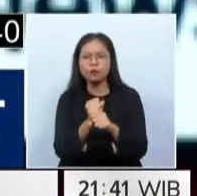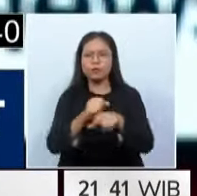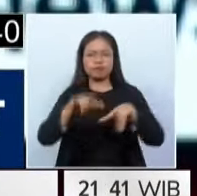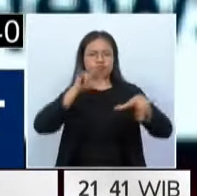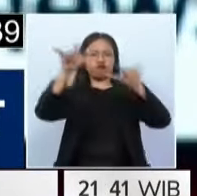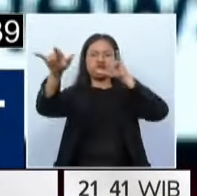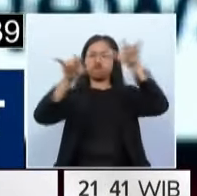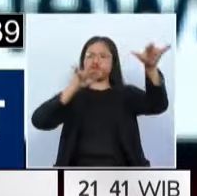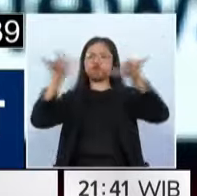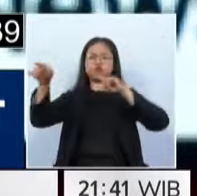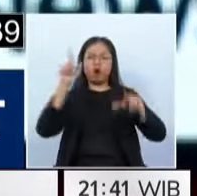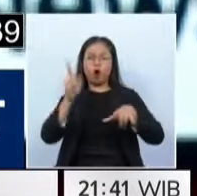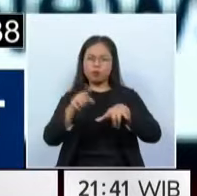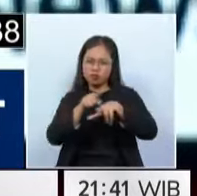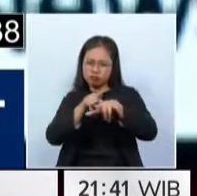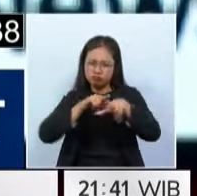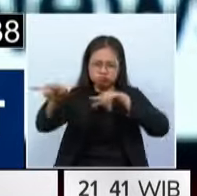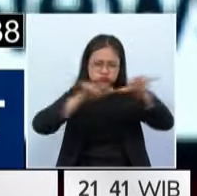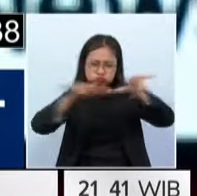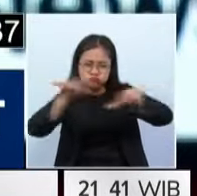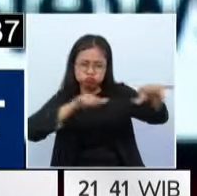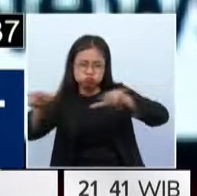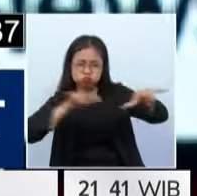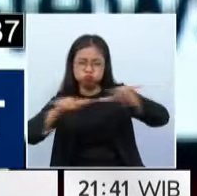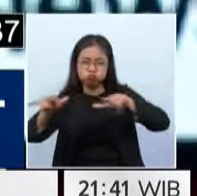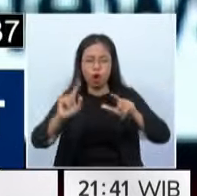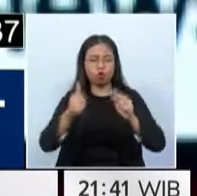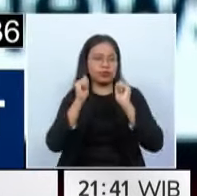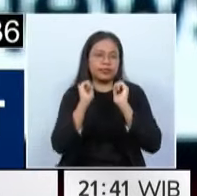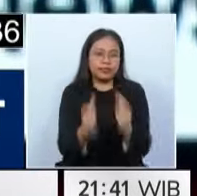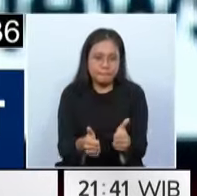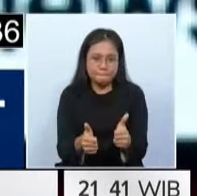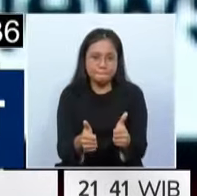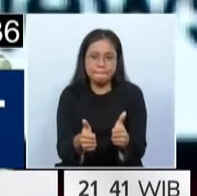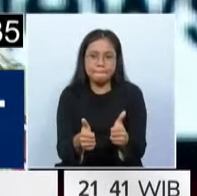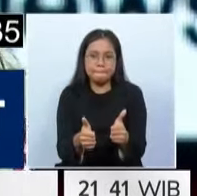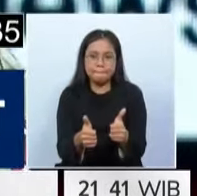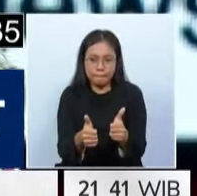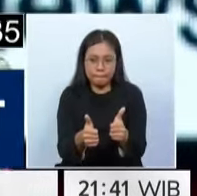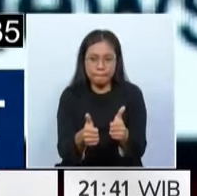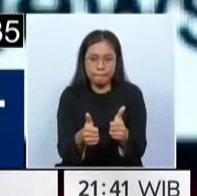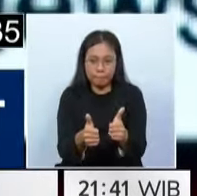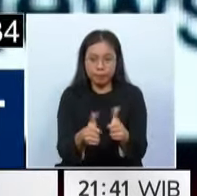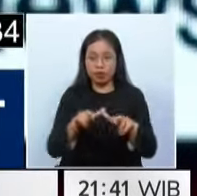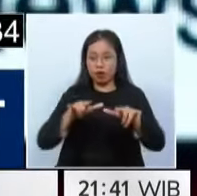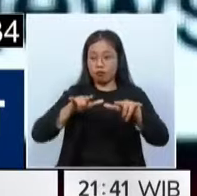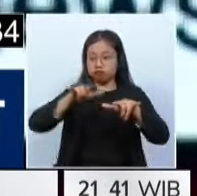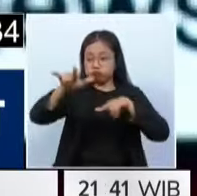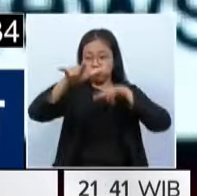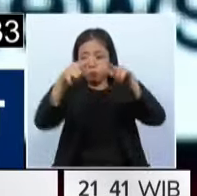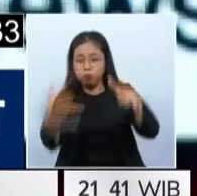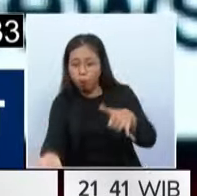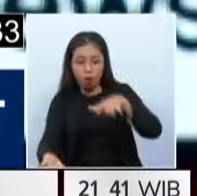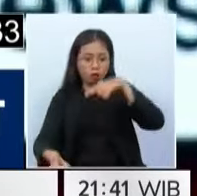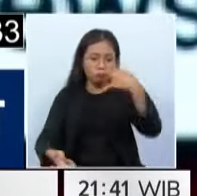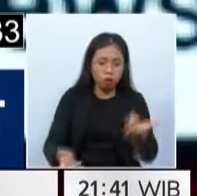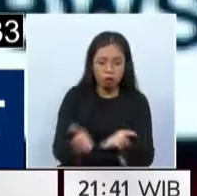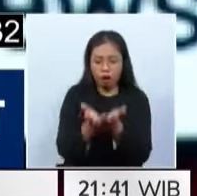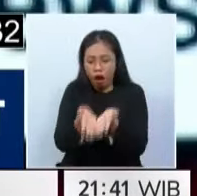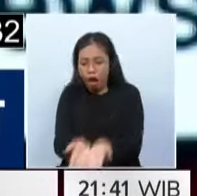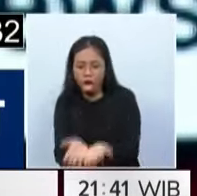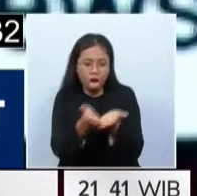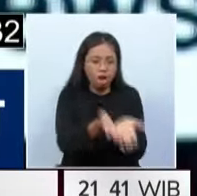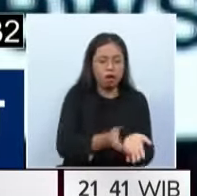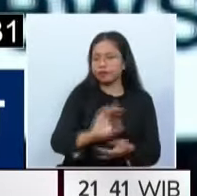tempur alut Sista kita mesti siap tempur dan zero tolerance untuk kecelakaan pada alut Sista kita kekuatan pertahanan Indonesia di